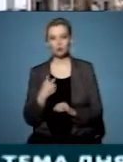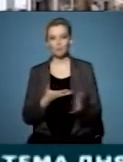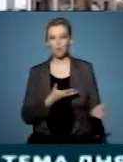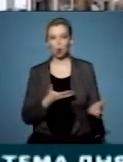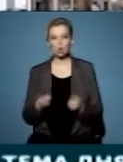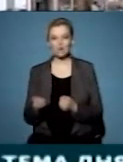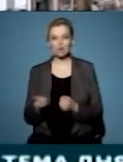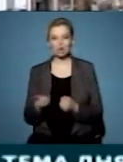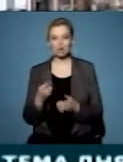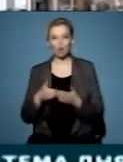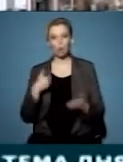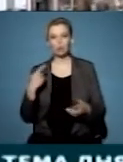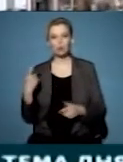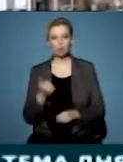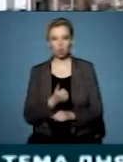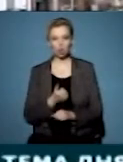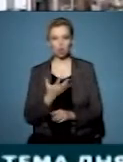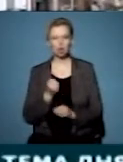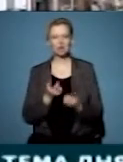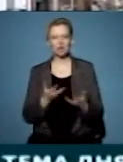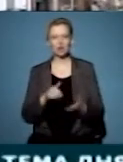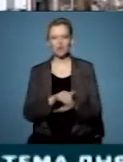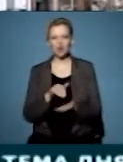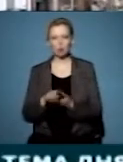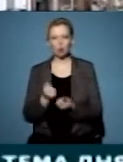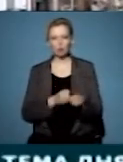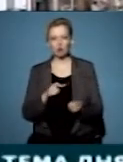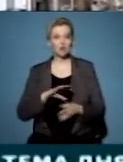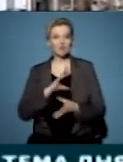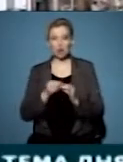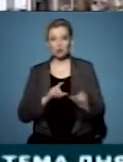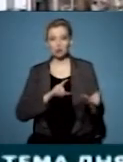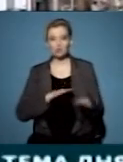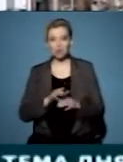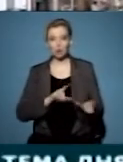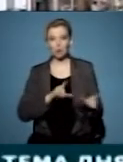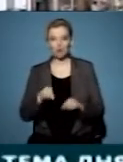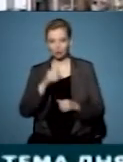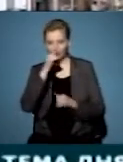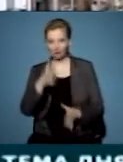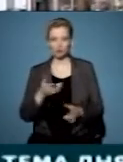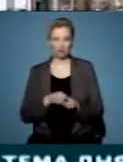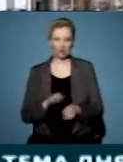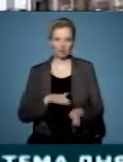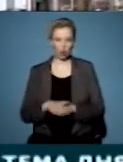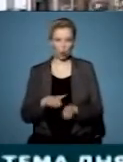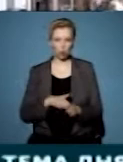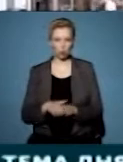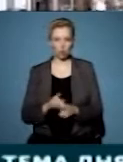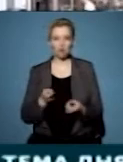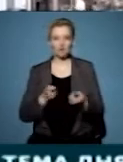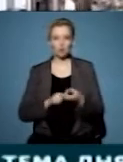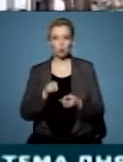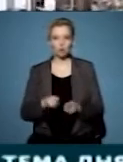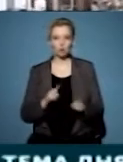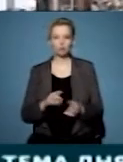на попередньому тижні ще декілька відмов перевізників взагалі здійснити перевізнення, бо вони не можуть їх виконувати. У зв'язку з тим,